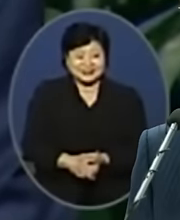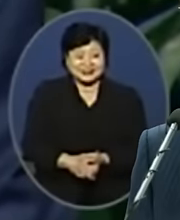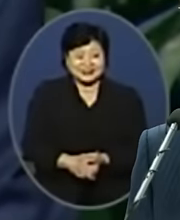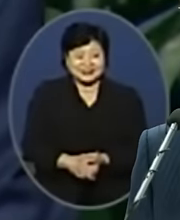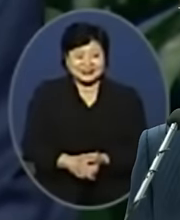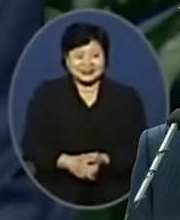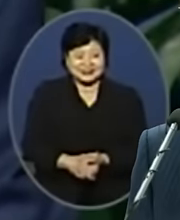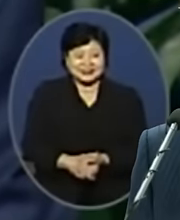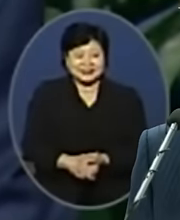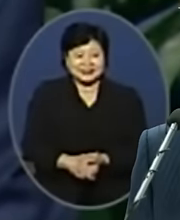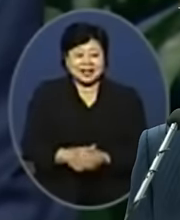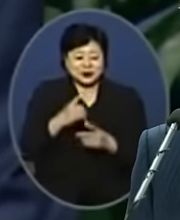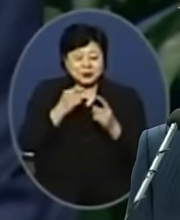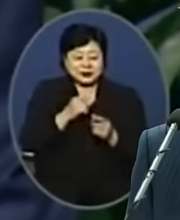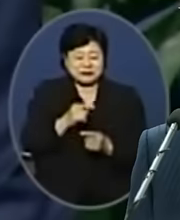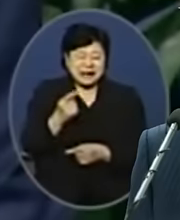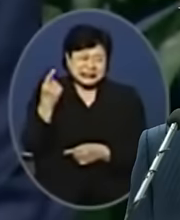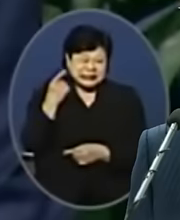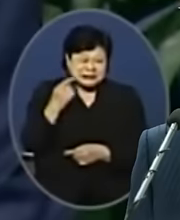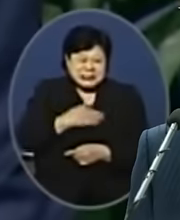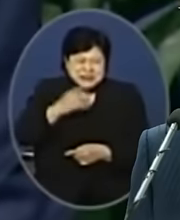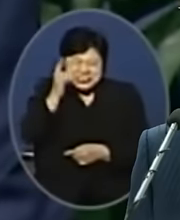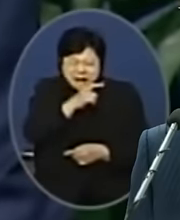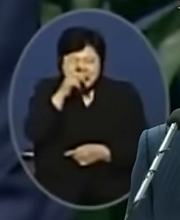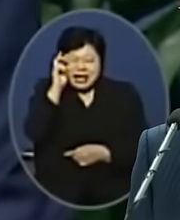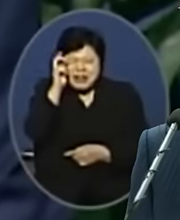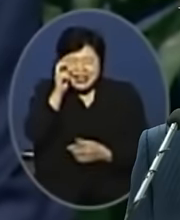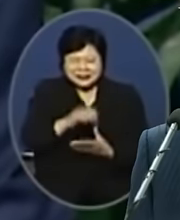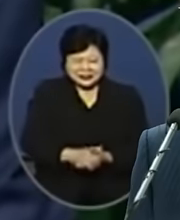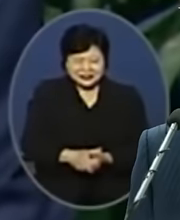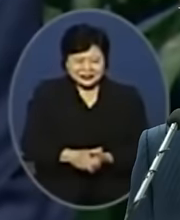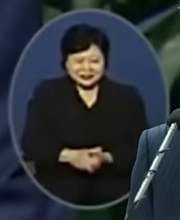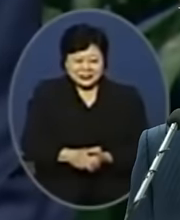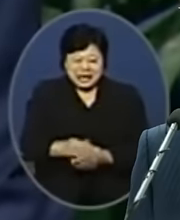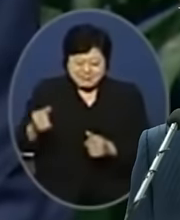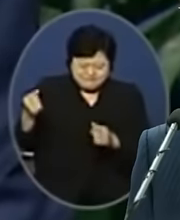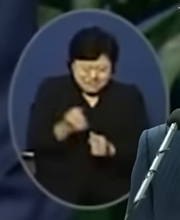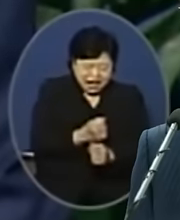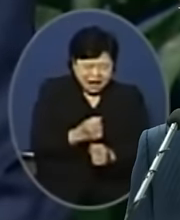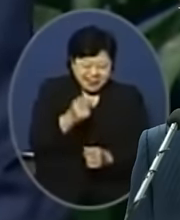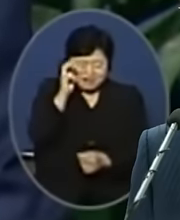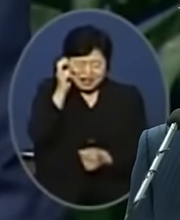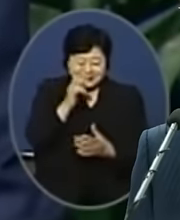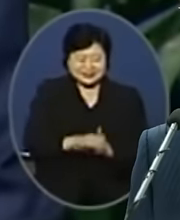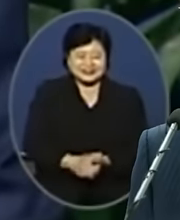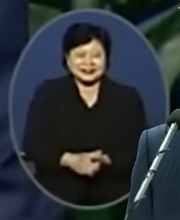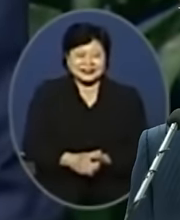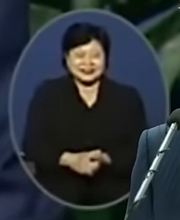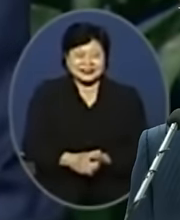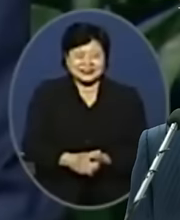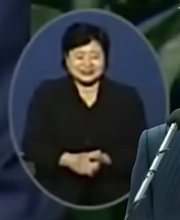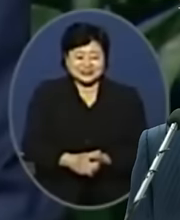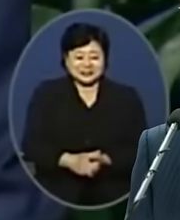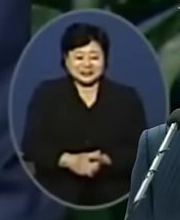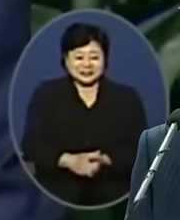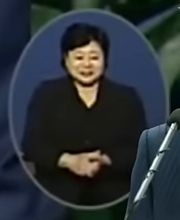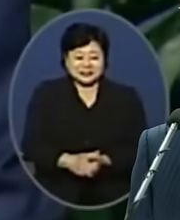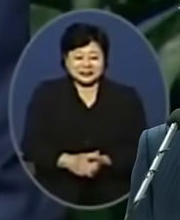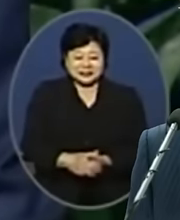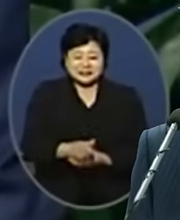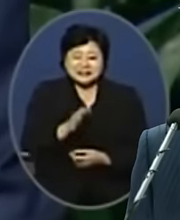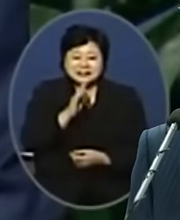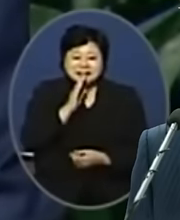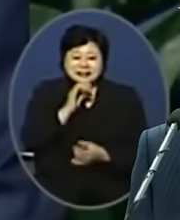아마 저도 그 자리에 있다 들었다면 가만 안 두었을 것입니다. 가서 한 듯 무게들 것입니다. 이게 두고 보자